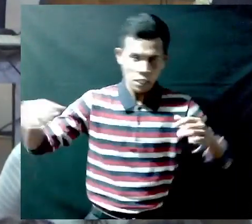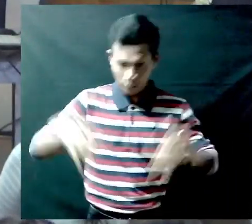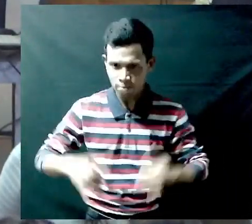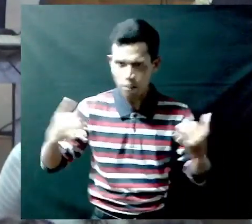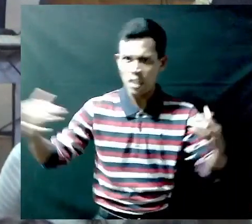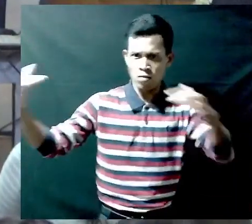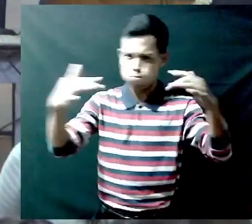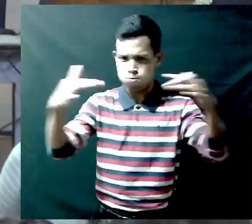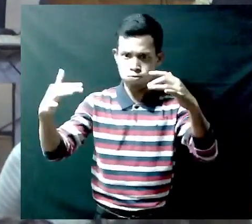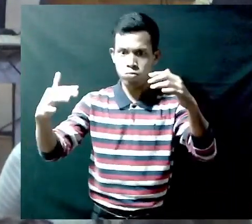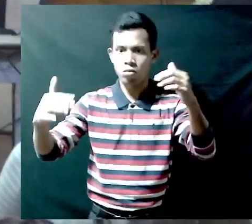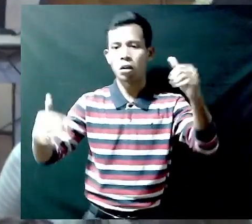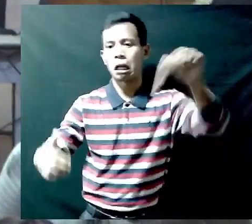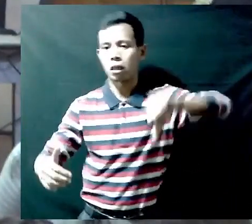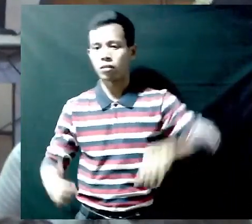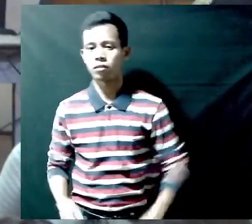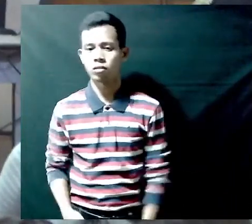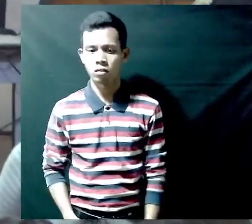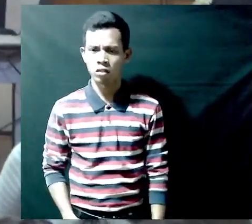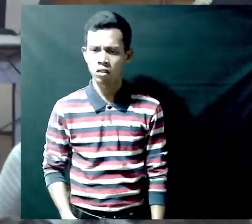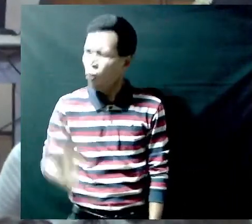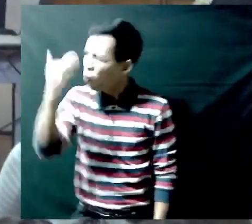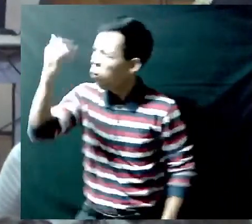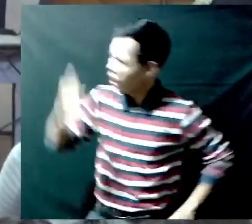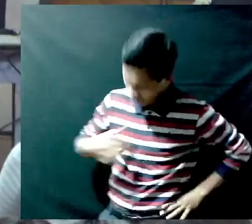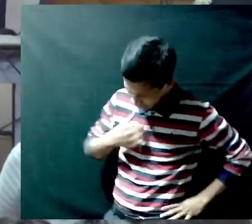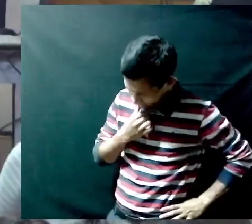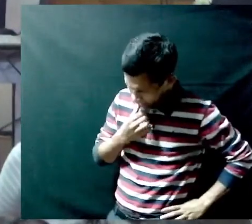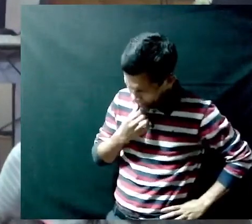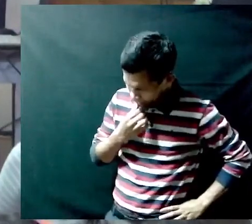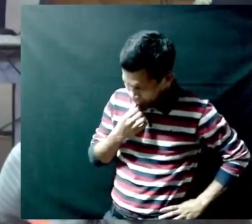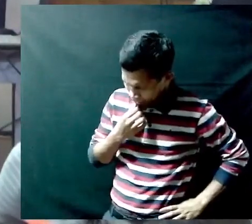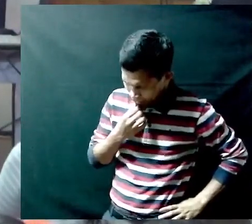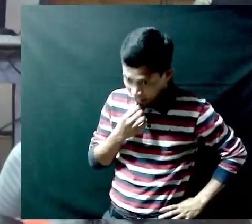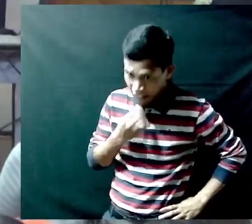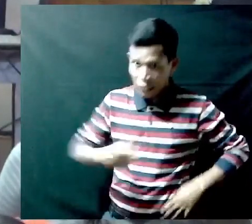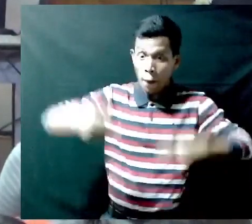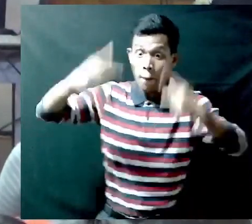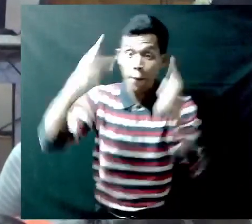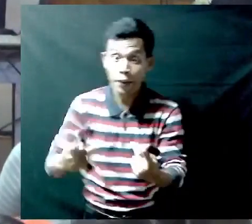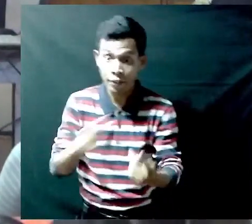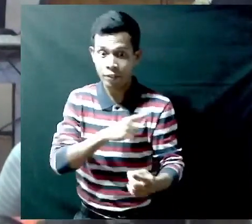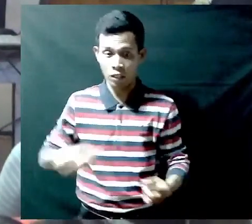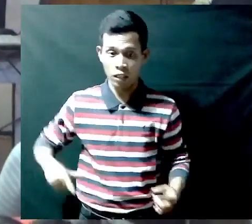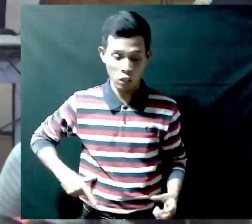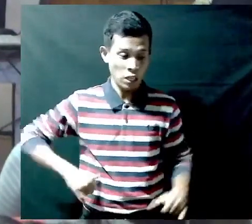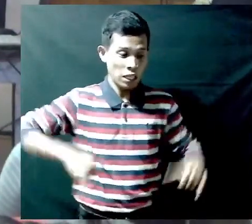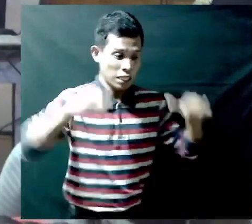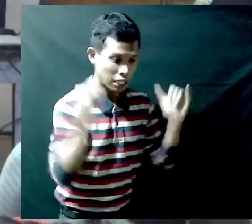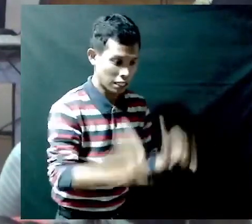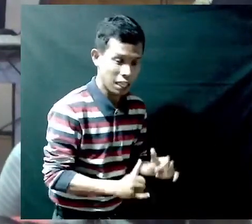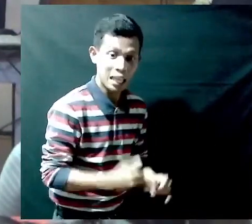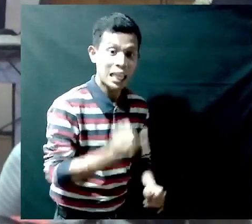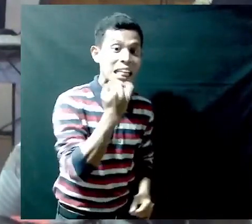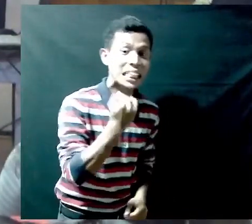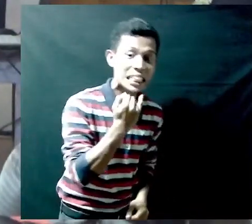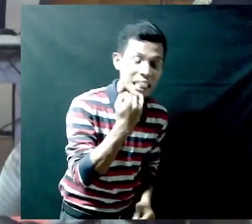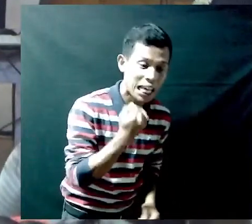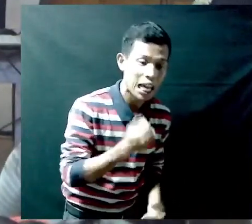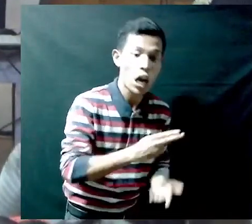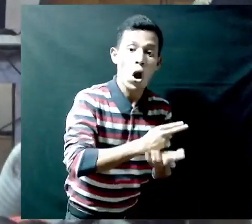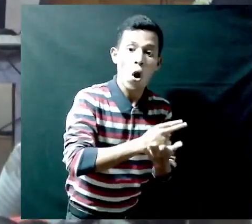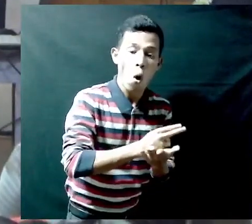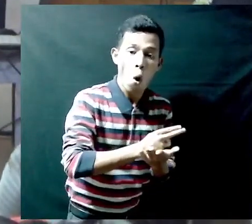God. Ba't natalo pa rin tayo? Alam mo kung bakit? Kasi yung Ark of the Presence, yung presence ni Lord, banal. Yung mga Israelites,